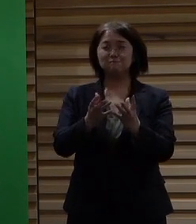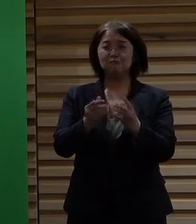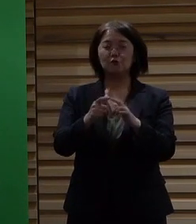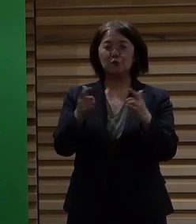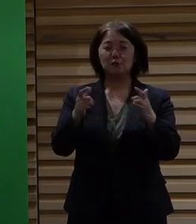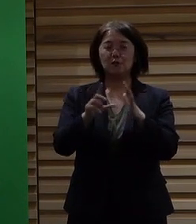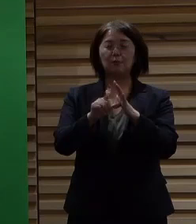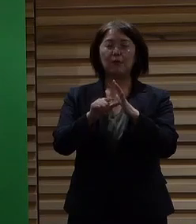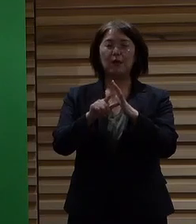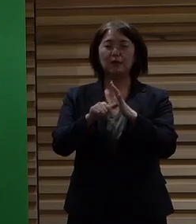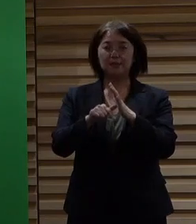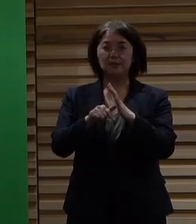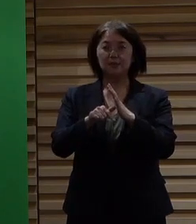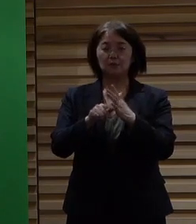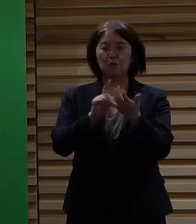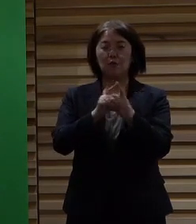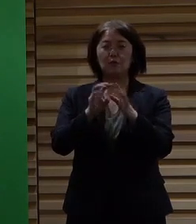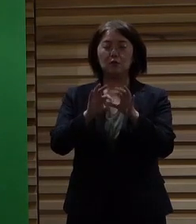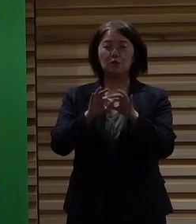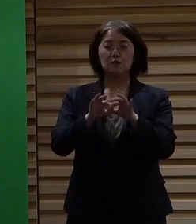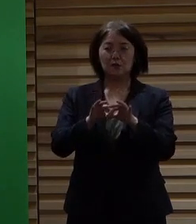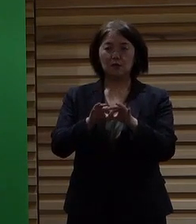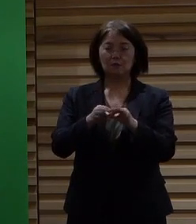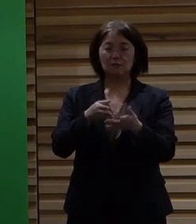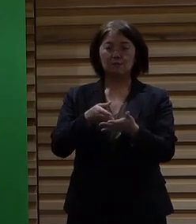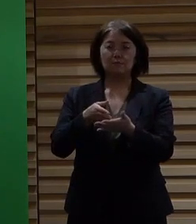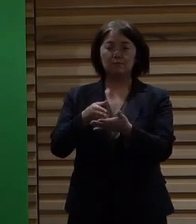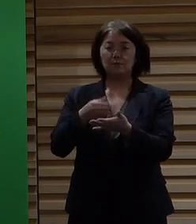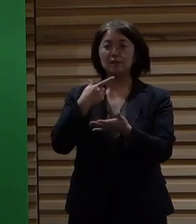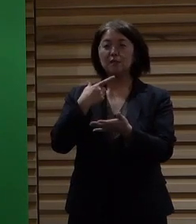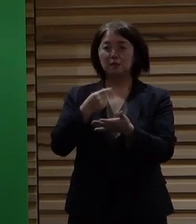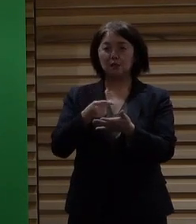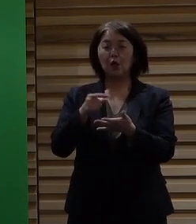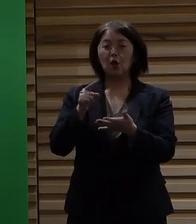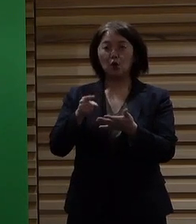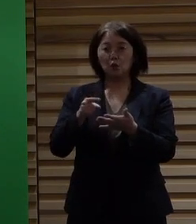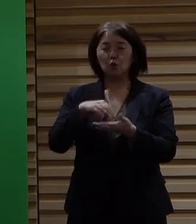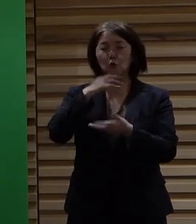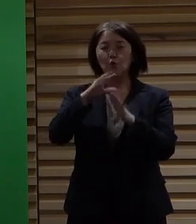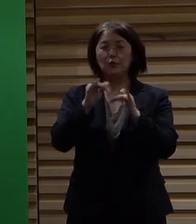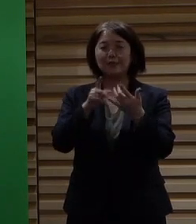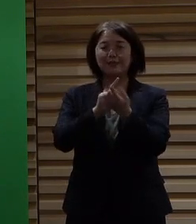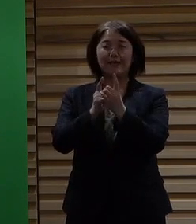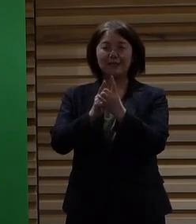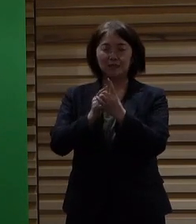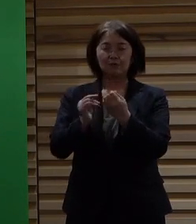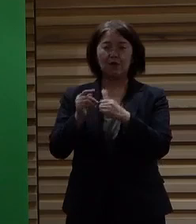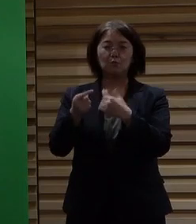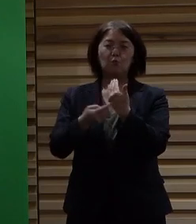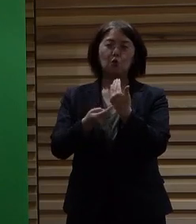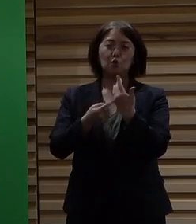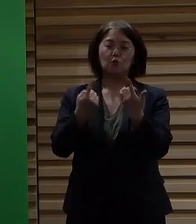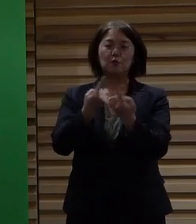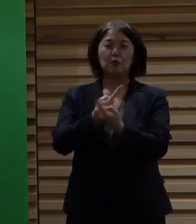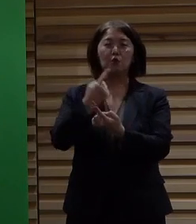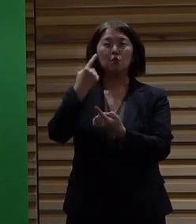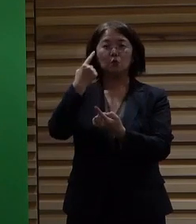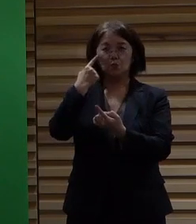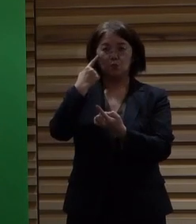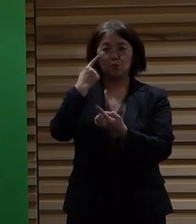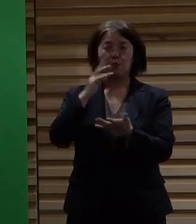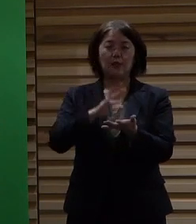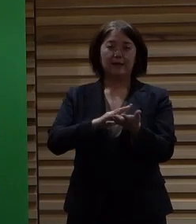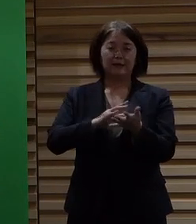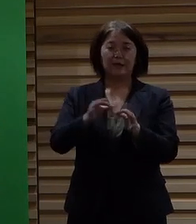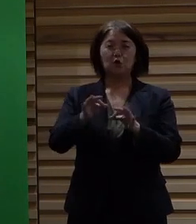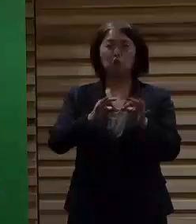えております。この高齢者施設が今後の対策の肝だというふうに考えております。また薬局などでの無料検